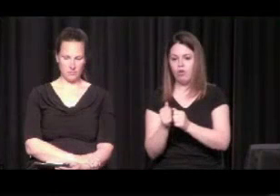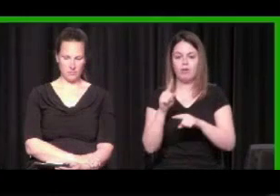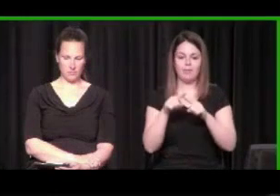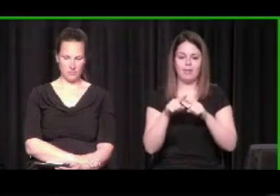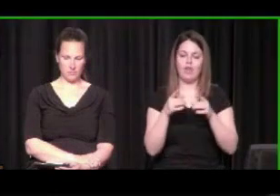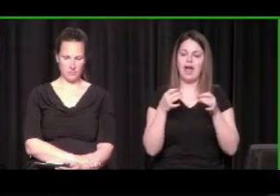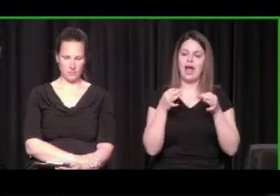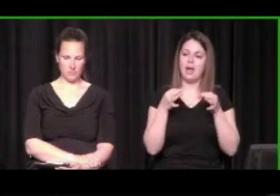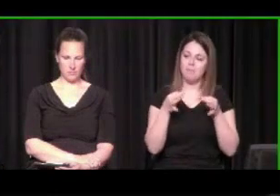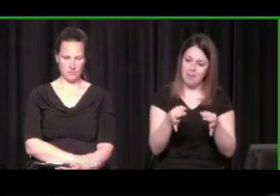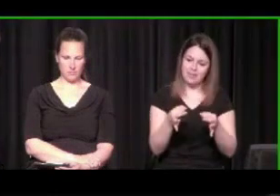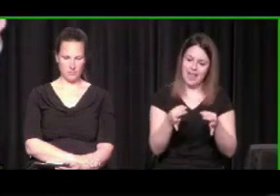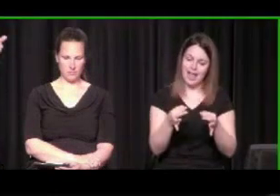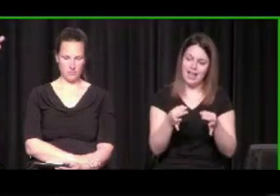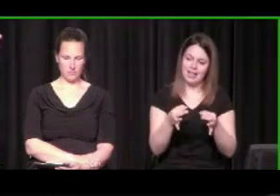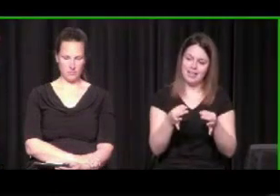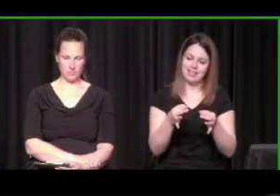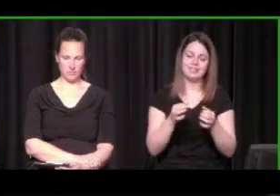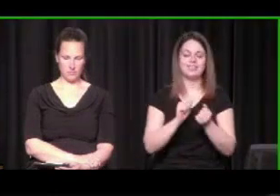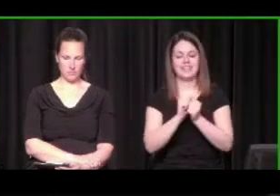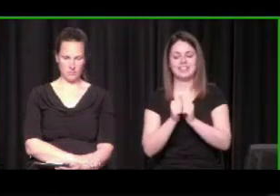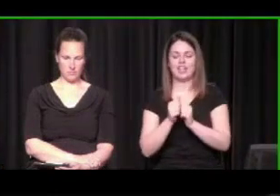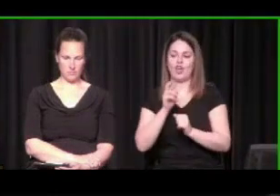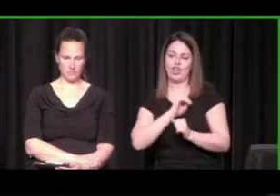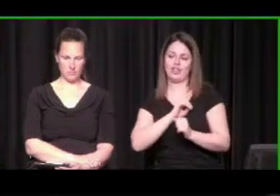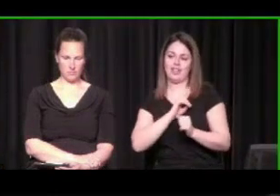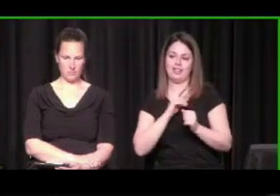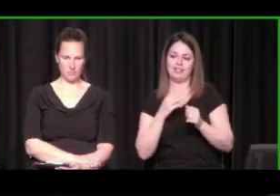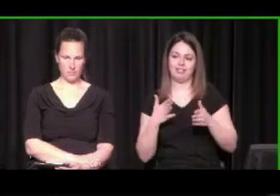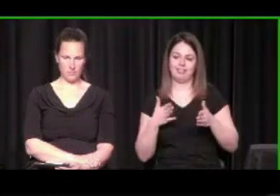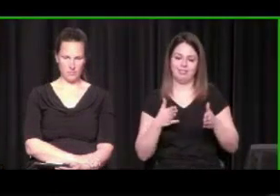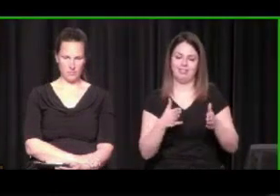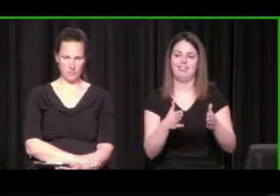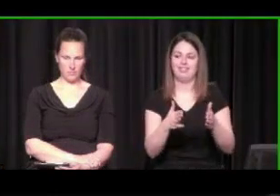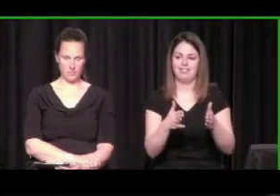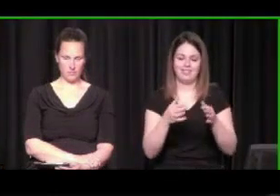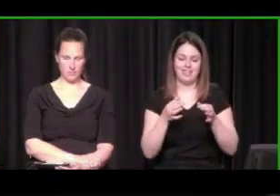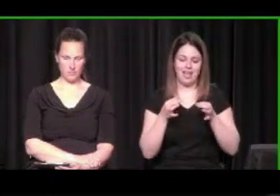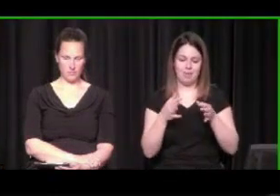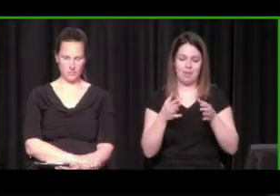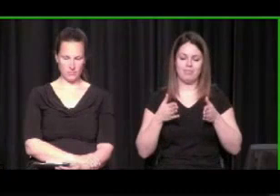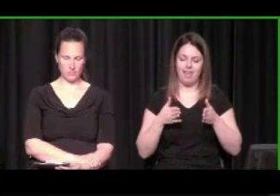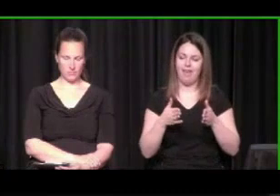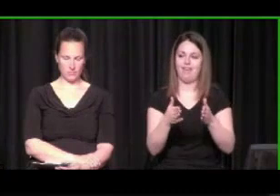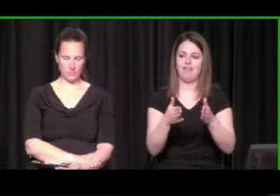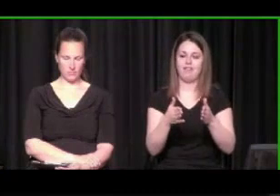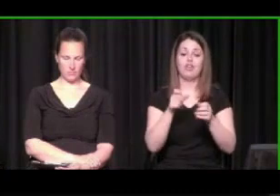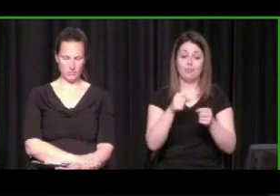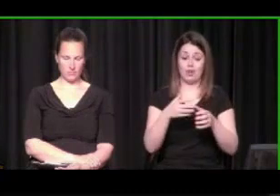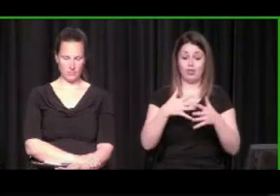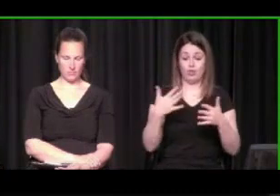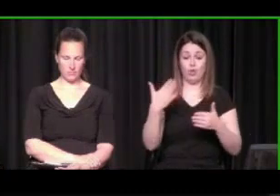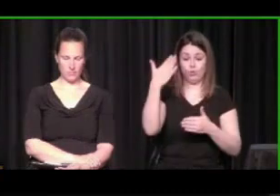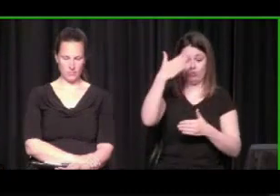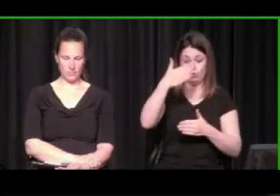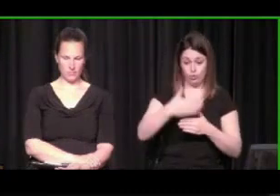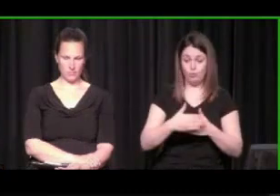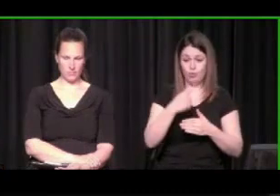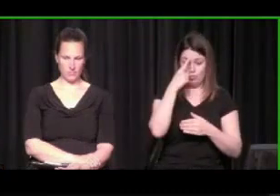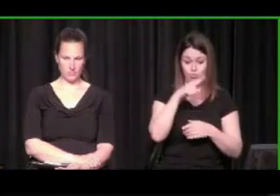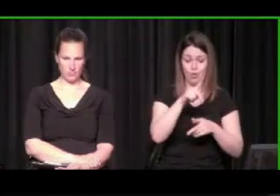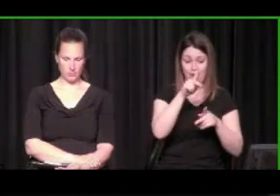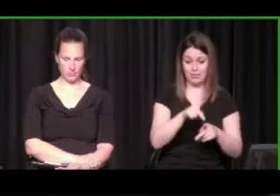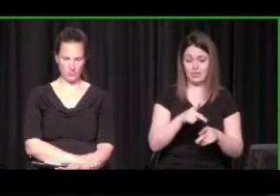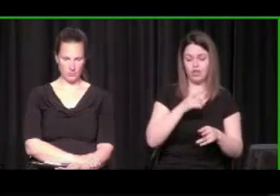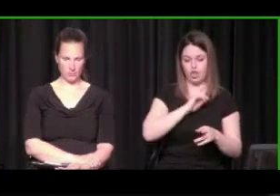en parallèle de la transition de la retraite. Donc, encore une fois, on est dans quelque chose de l'ordre qui peut être une coupure majeure et encore une